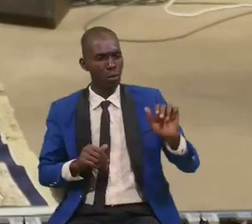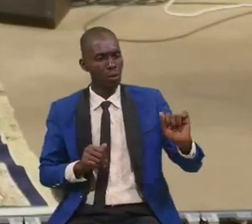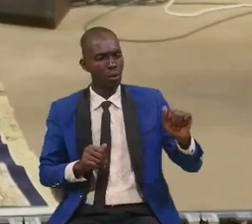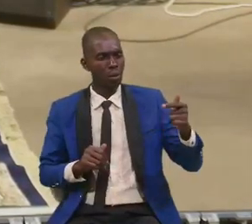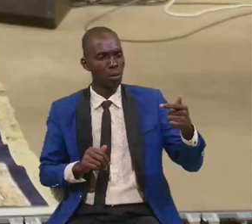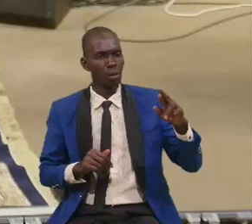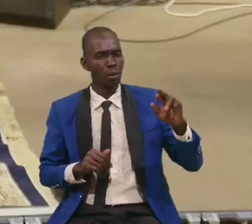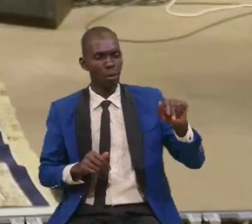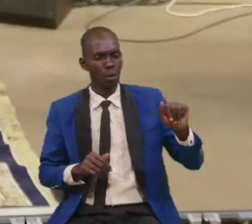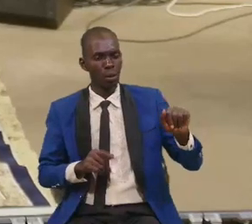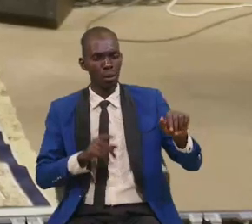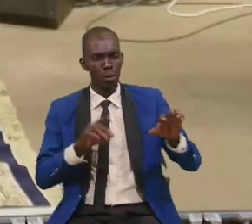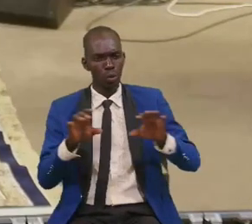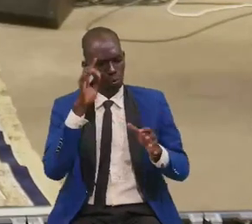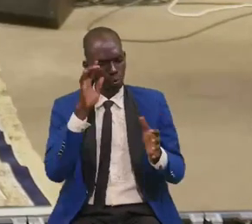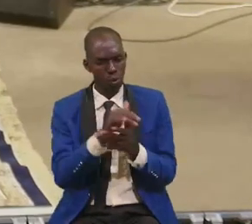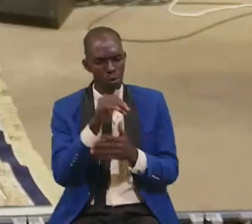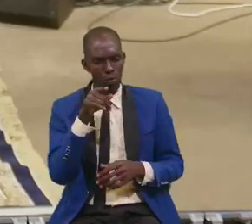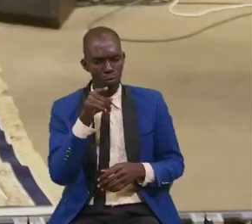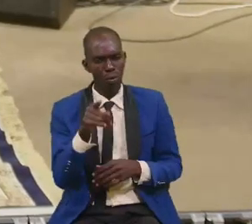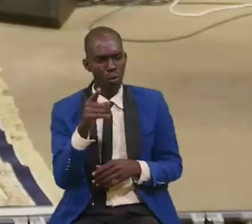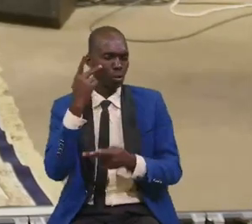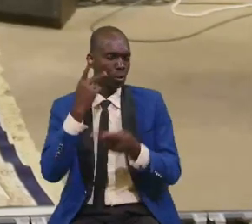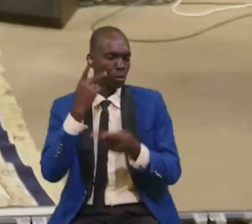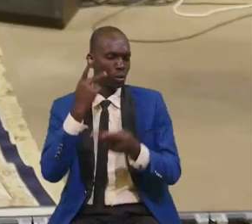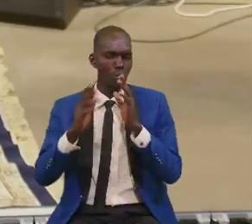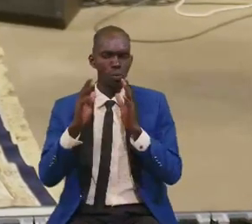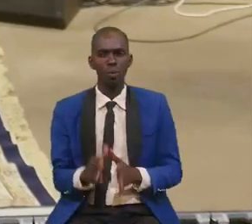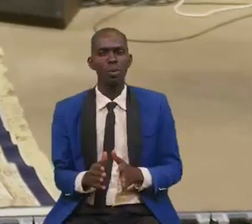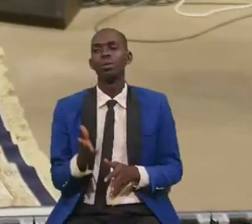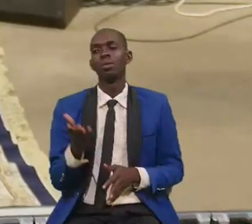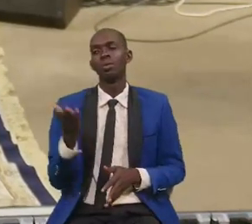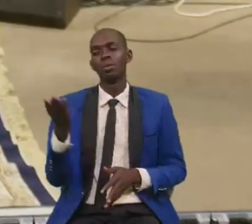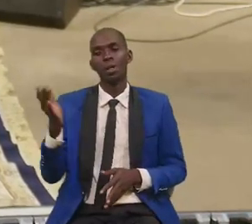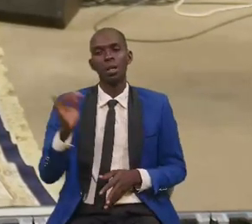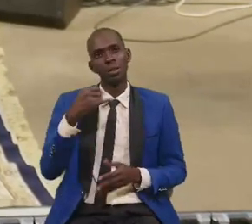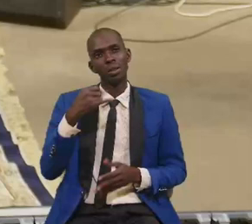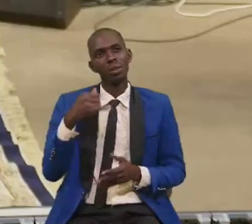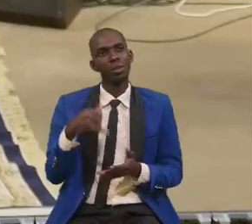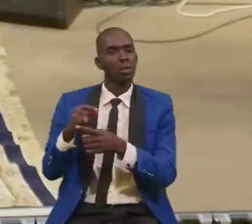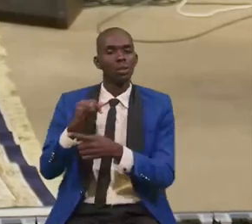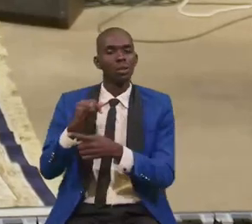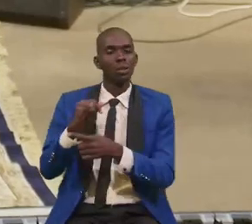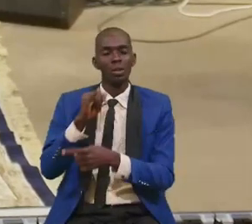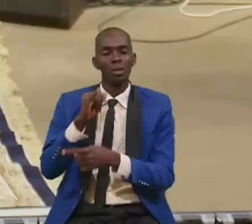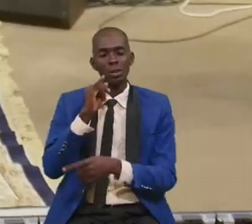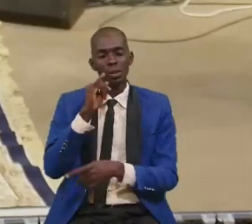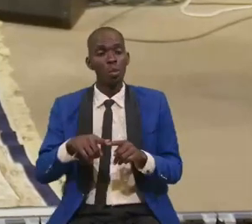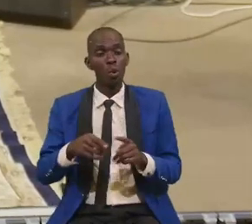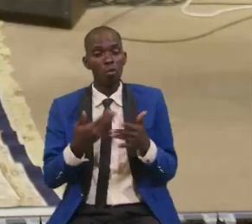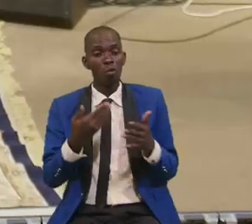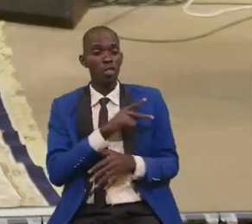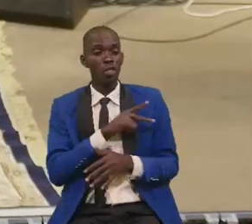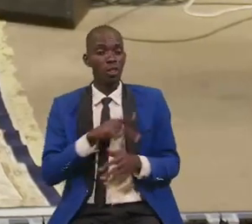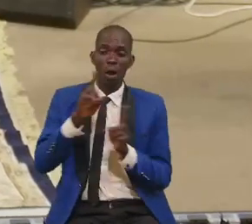C'est comme ça avec les ayant d'autres esprits se comportent. Il n'a pas permis au roi de répondre. Je sais que tu